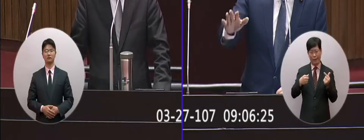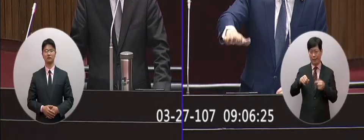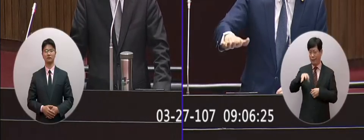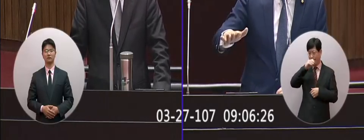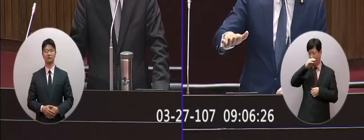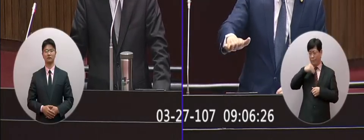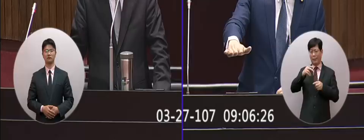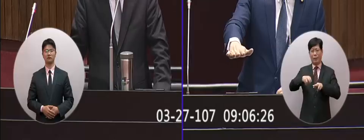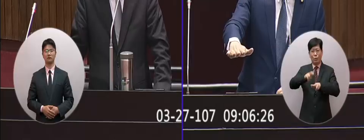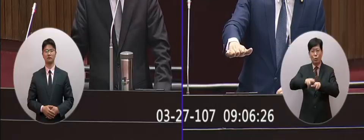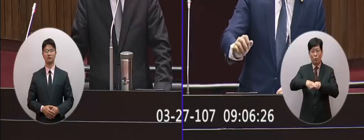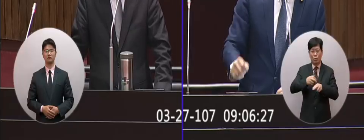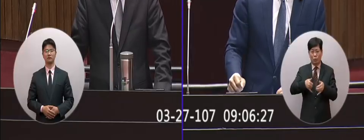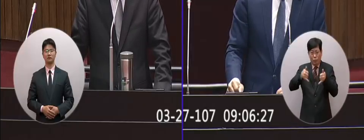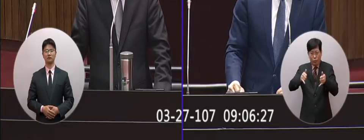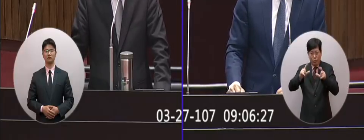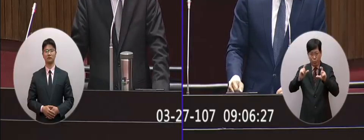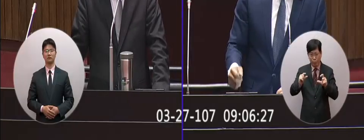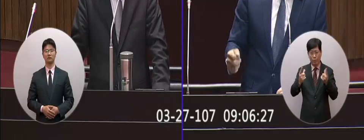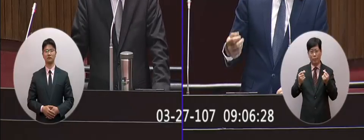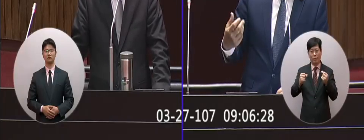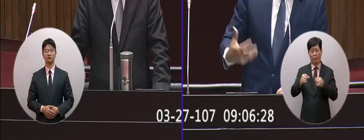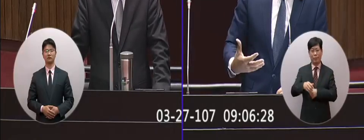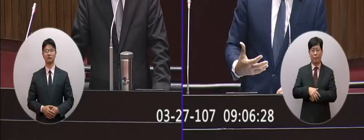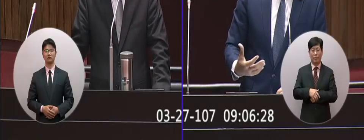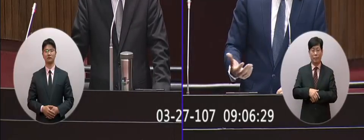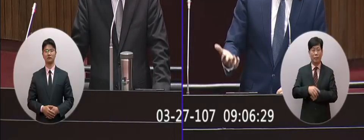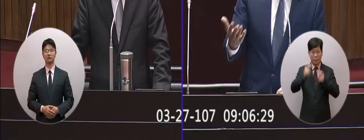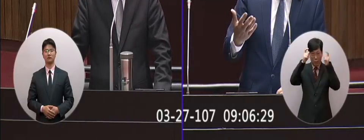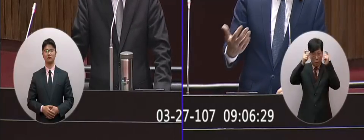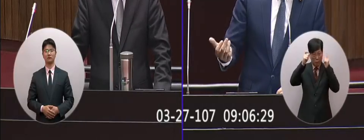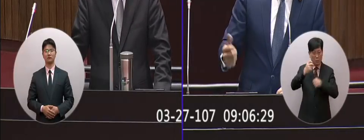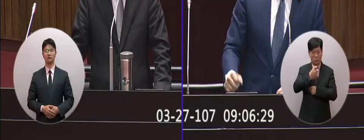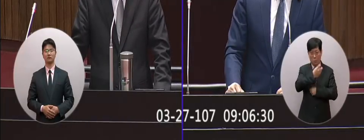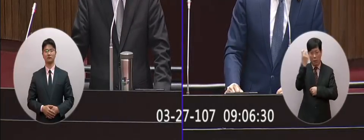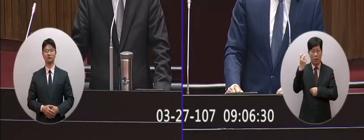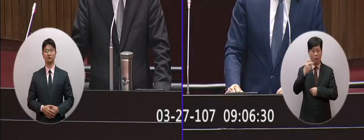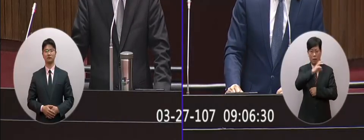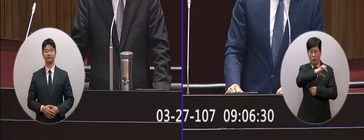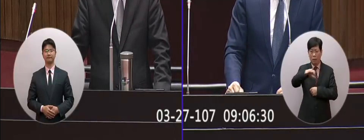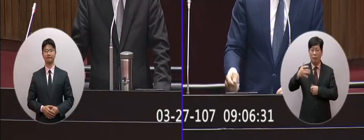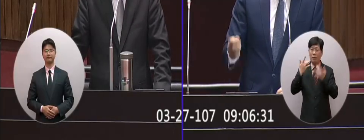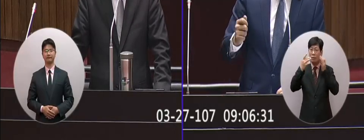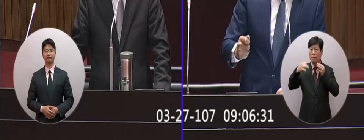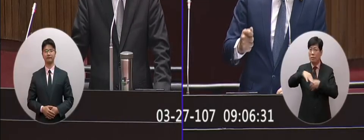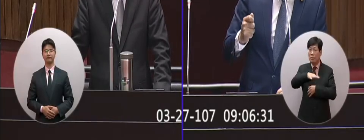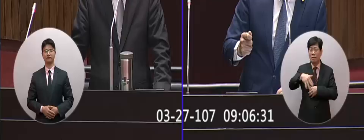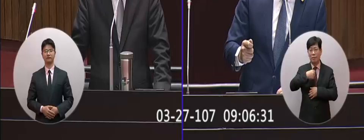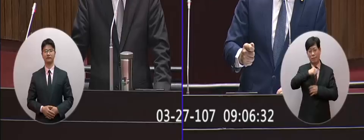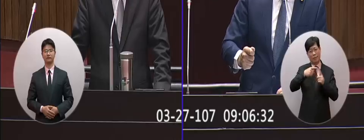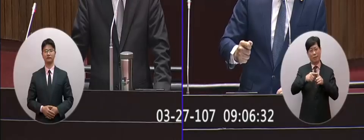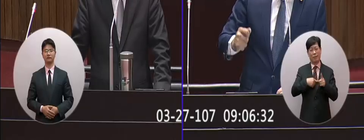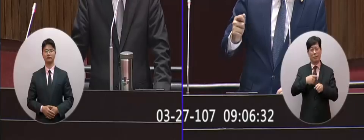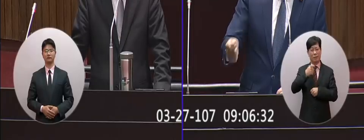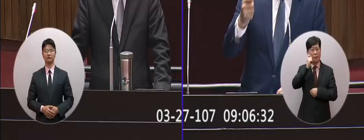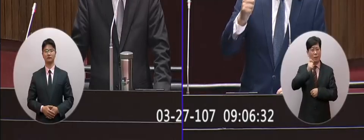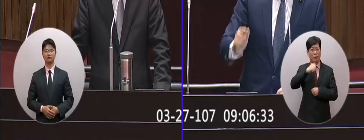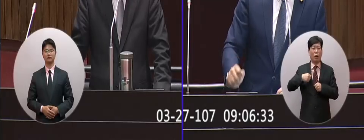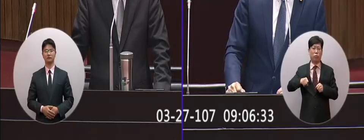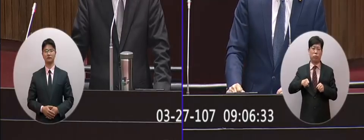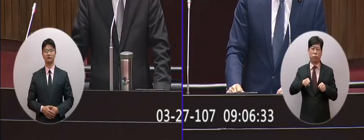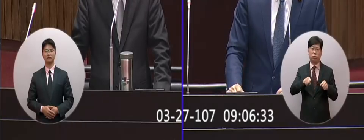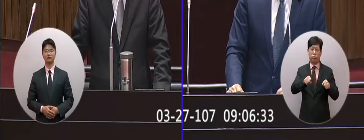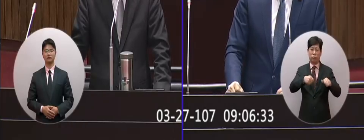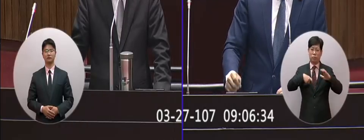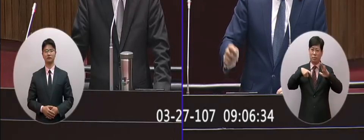置，因为都是坐着推轮椅出来。那我们在高雄也好，其实我发现在很多地方的菜市场哈，但台湾人就介意我都买开的去菜